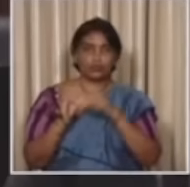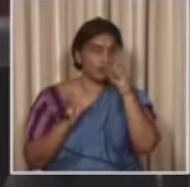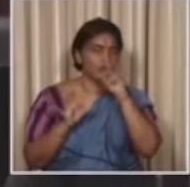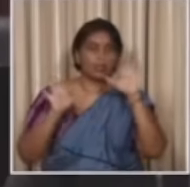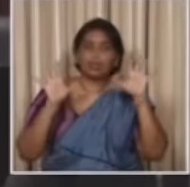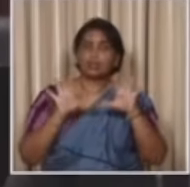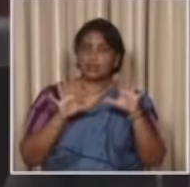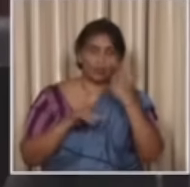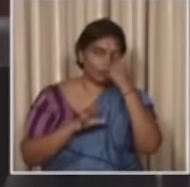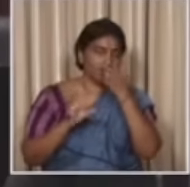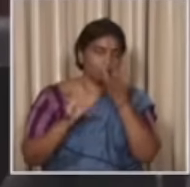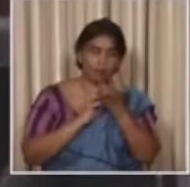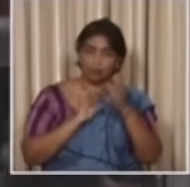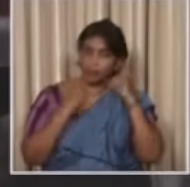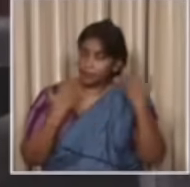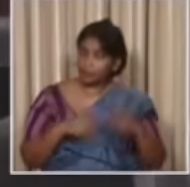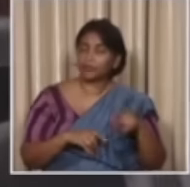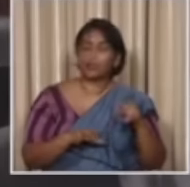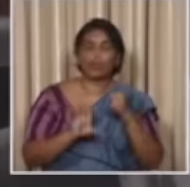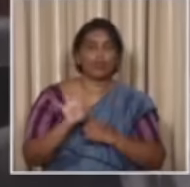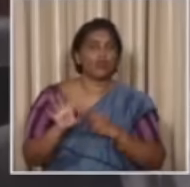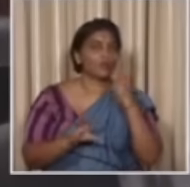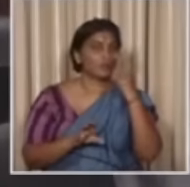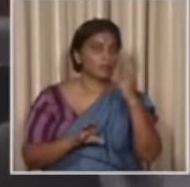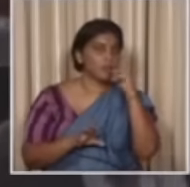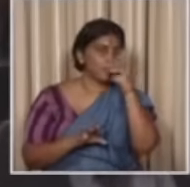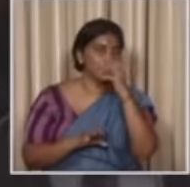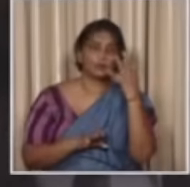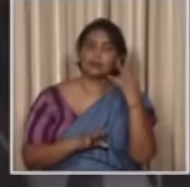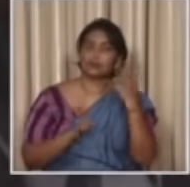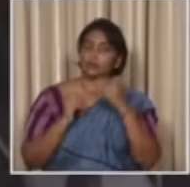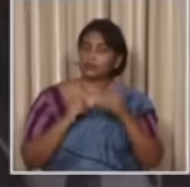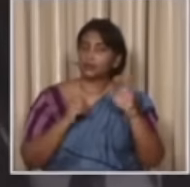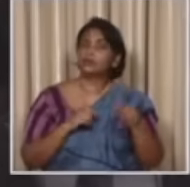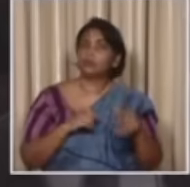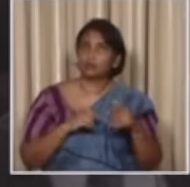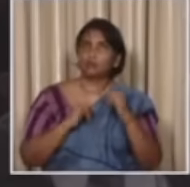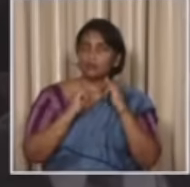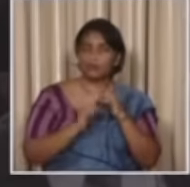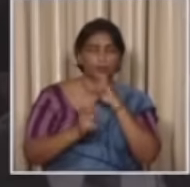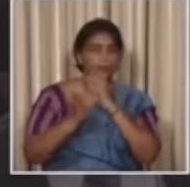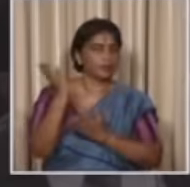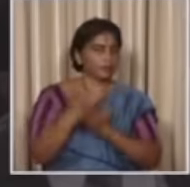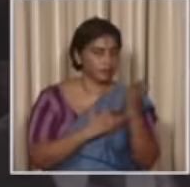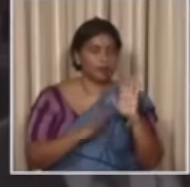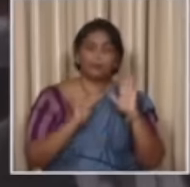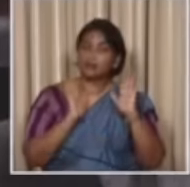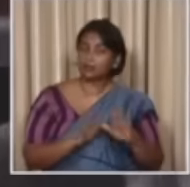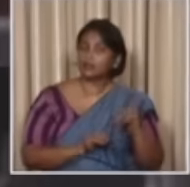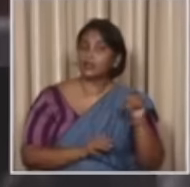ඒ කියන්නේ පාස්කු ප්‍රහාරය සිදු වෙලා වසර 2 මාස 4 ඇතුළත අපි චෝදනා ගොනු කරනවා.